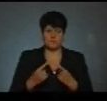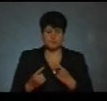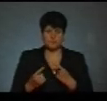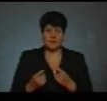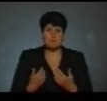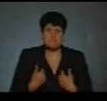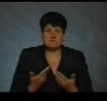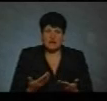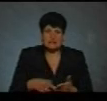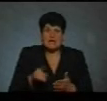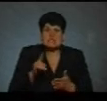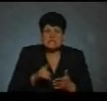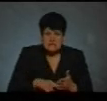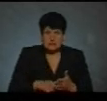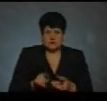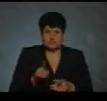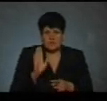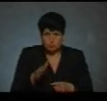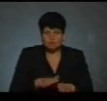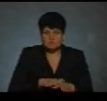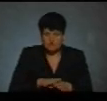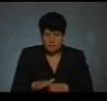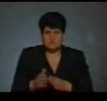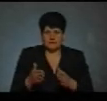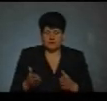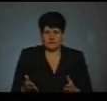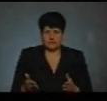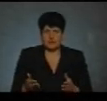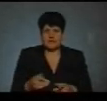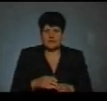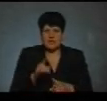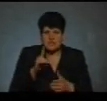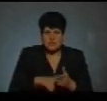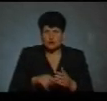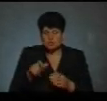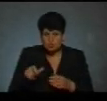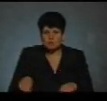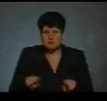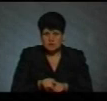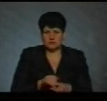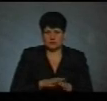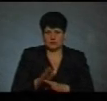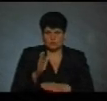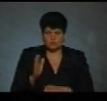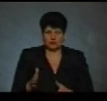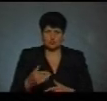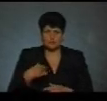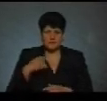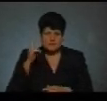Тобто ми надіялися, що вони будуть дотримані, і ми надіялися, що прихожани їх дотримаються, тому що знаю,